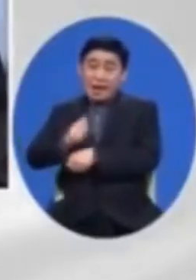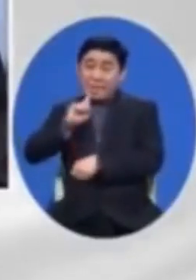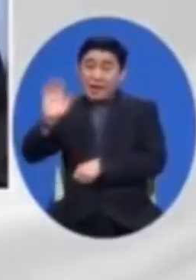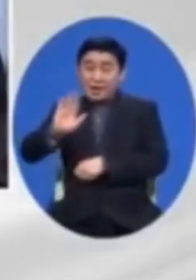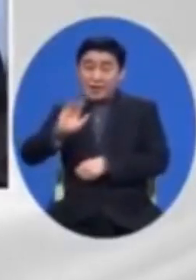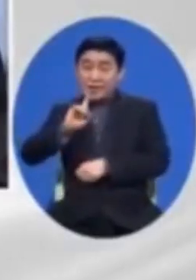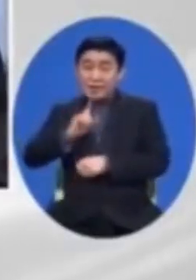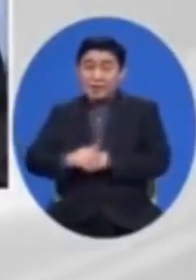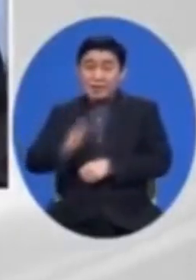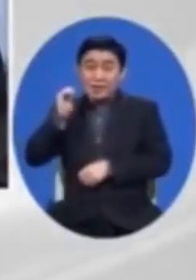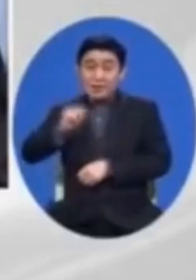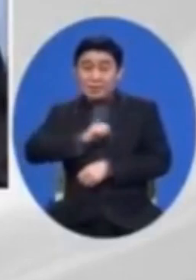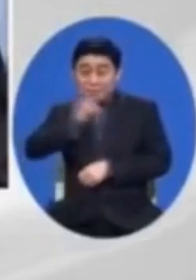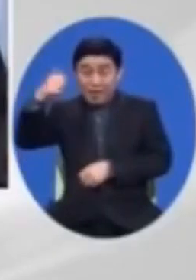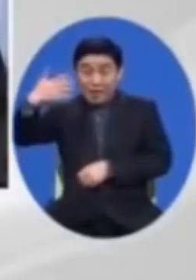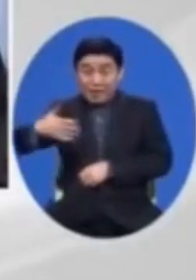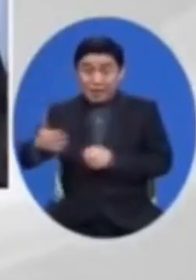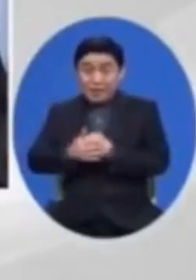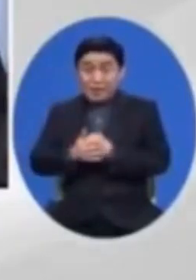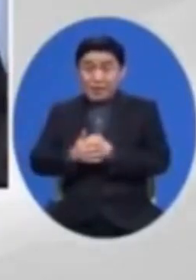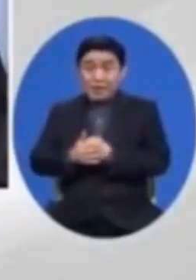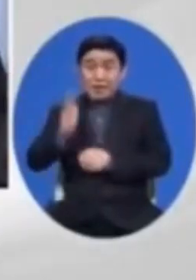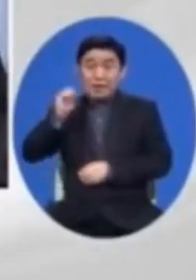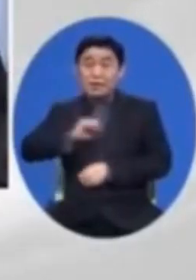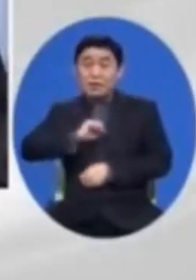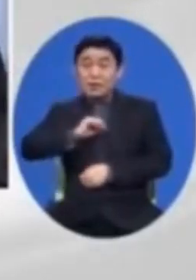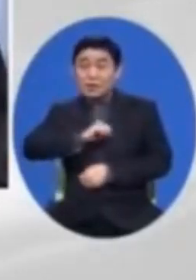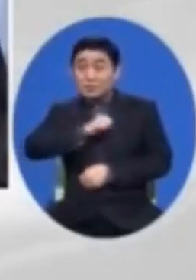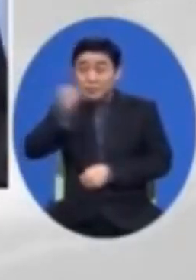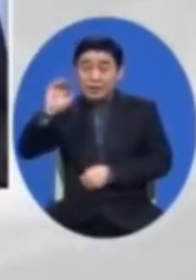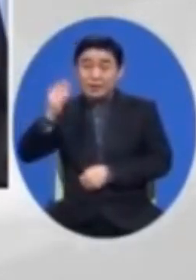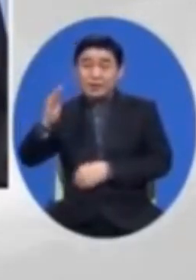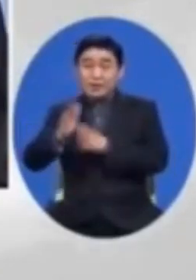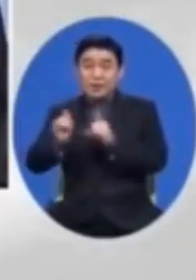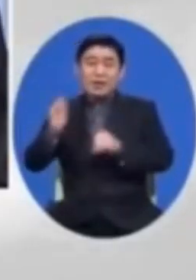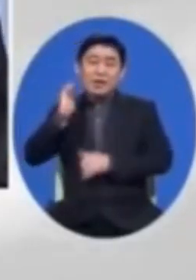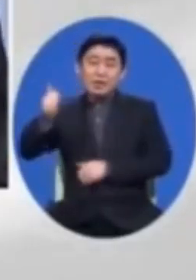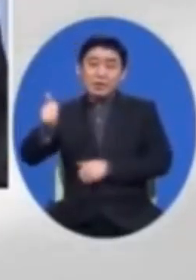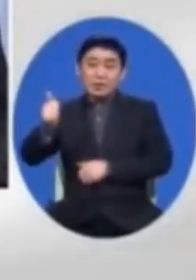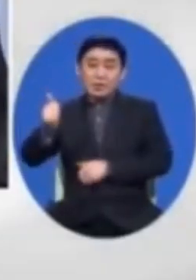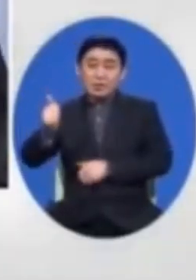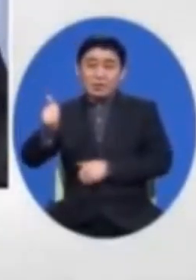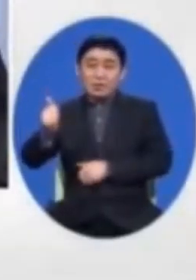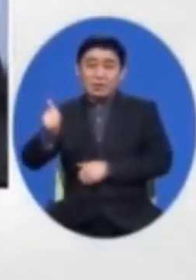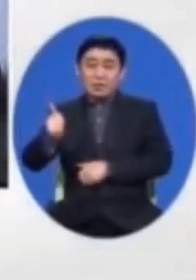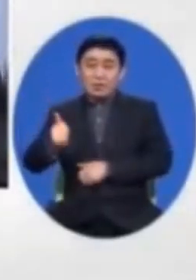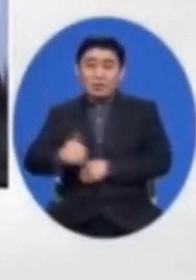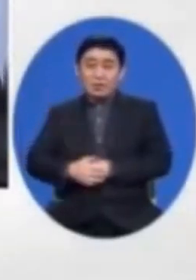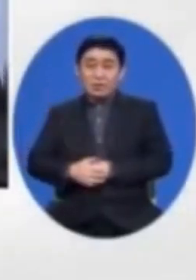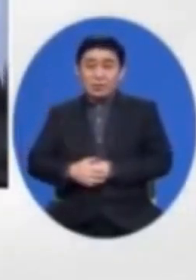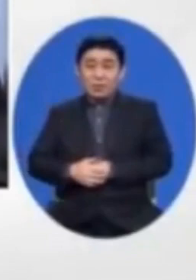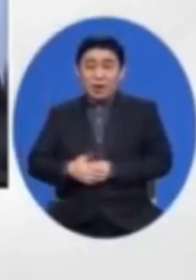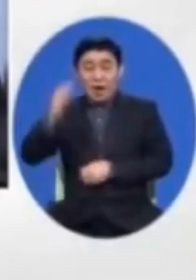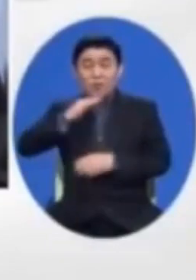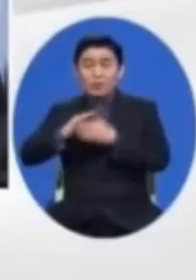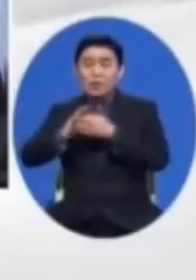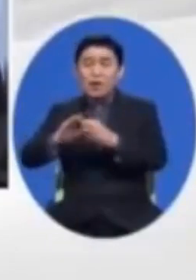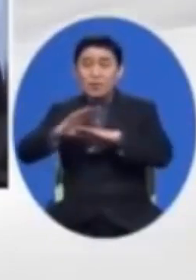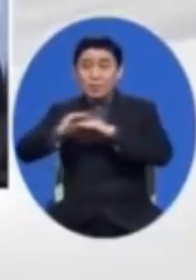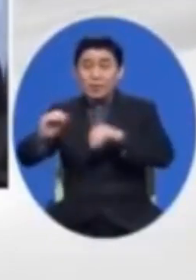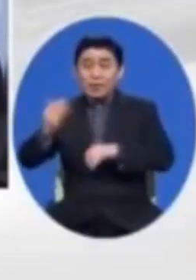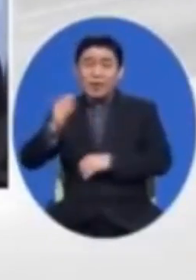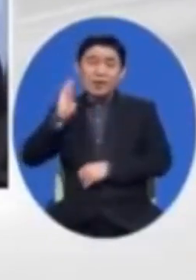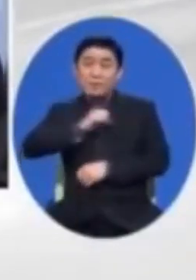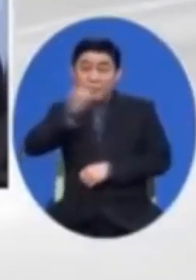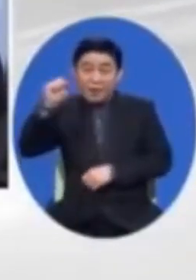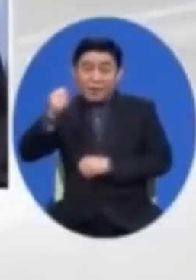아니, 아직 대통령 안 되셨으니까. 그래도 대통령이 될 사람이죠. 아니요. 대통령은 앞으로 아니요. 대통령 남북 관계를 풀어가야 될 사람이에요. 대통령 되시기